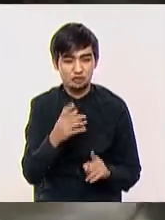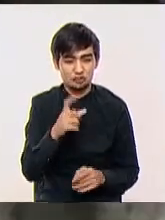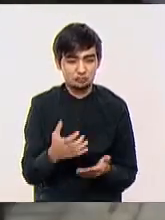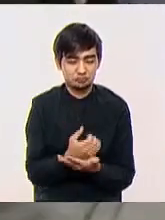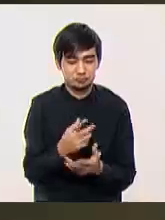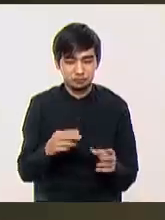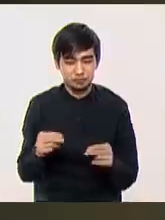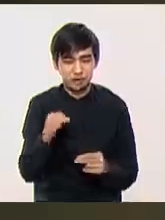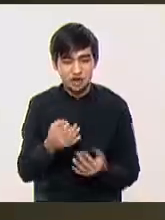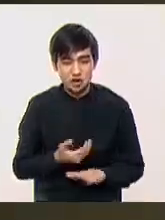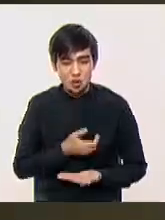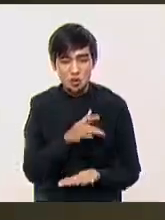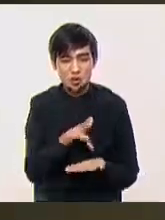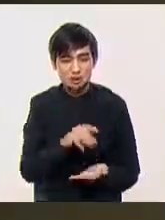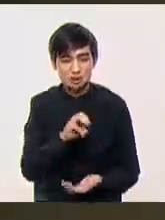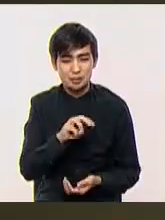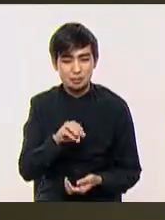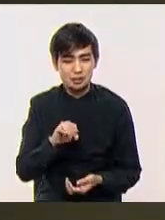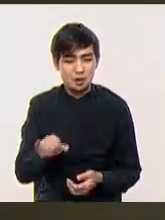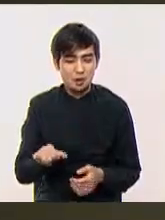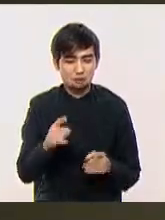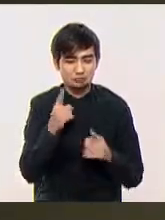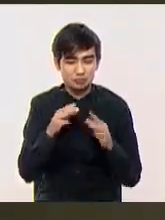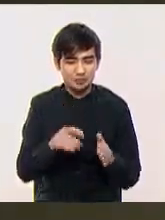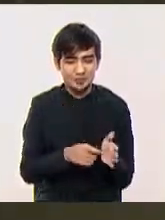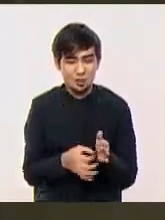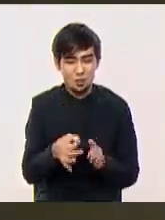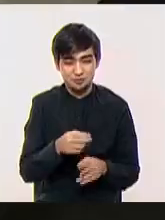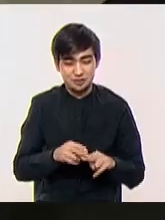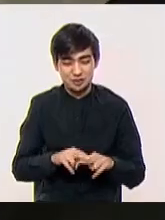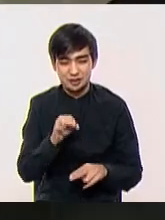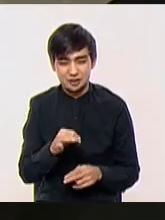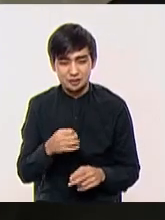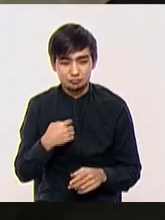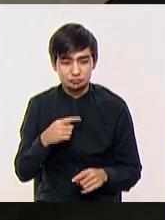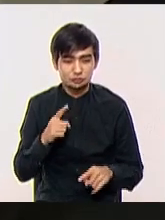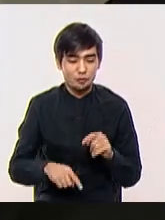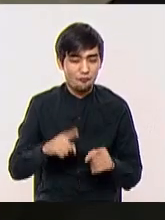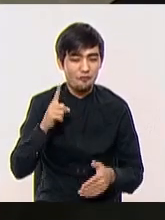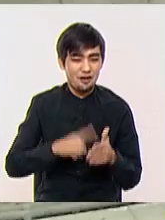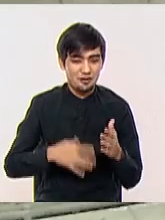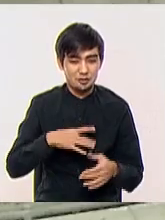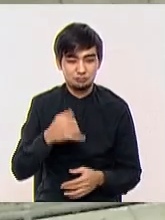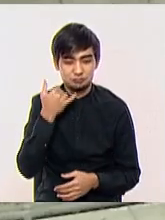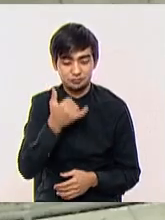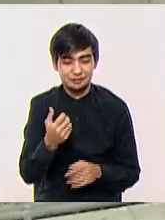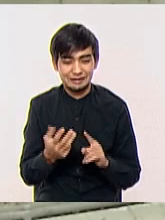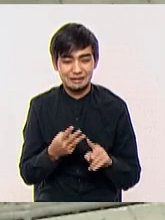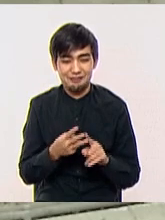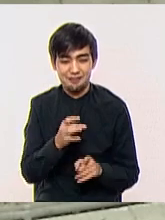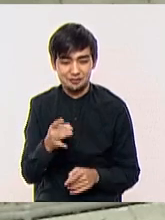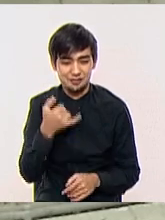счету счастливчиками. Жители города Темиртау Карагандинской области не сразу поверили в свою удачу, а лишь когда из банка позвонили в третий